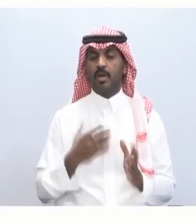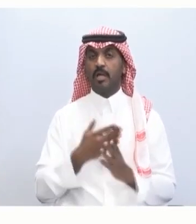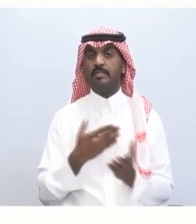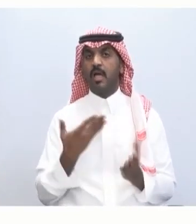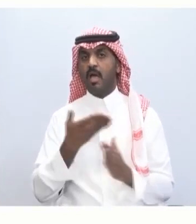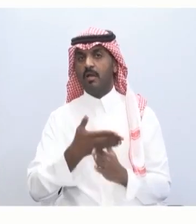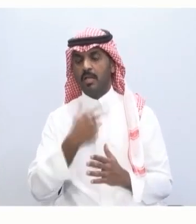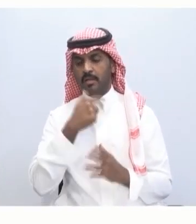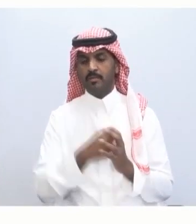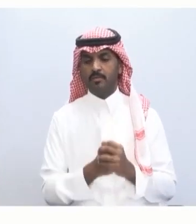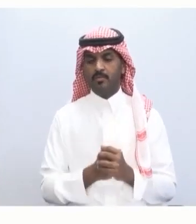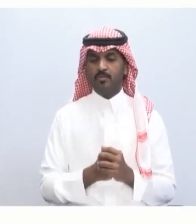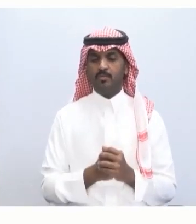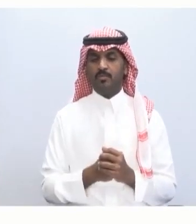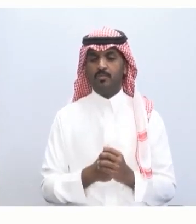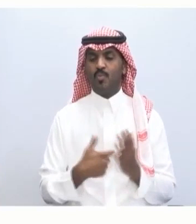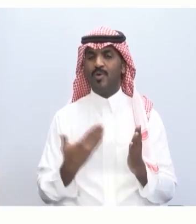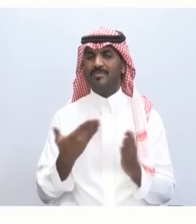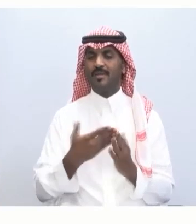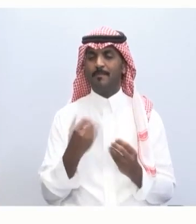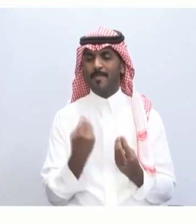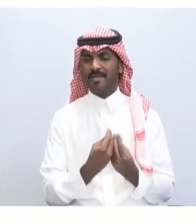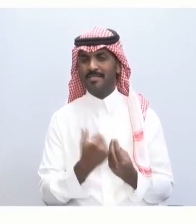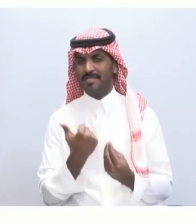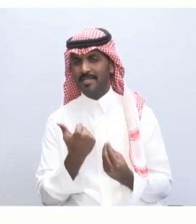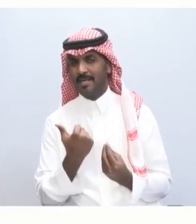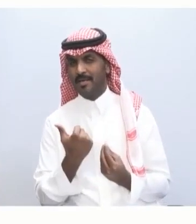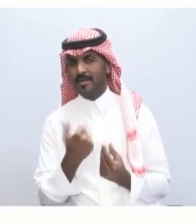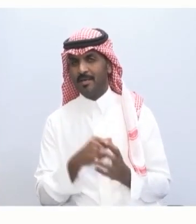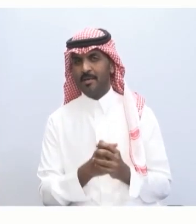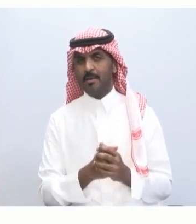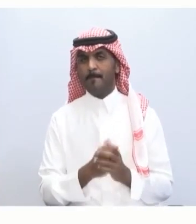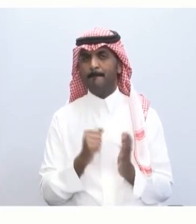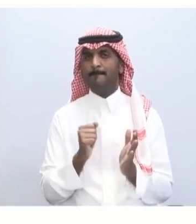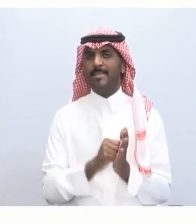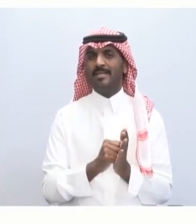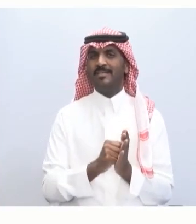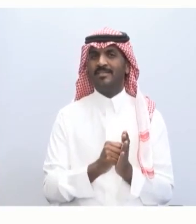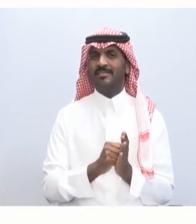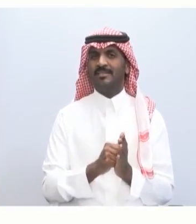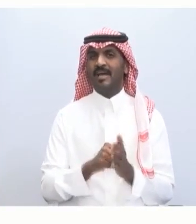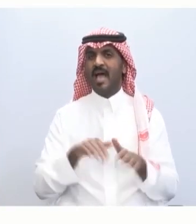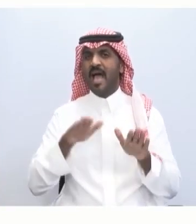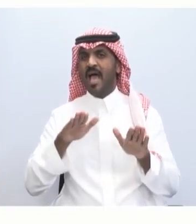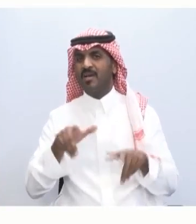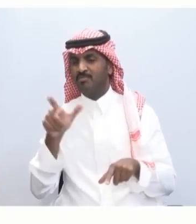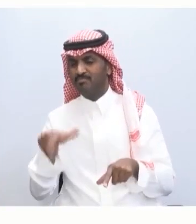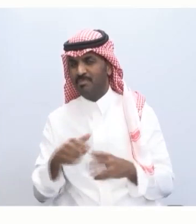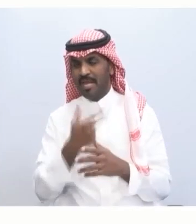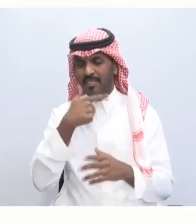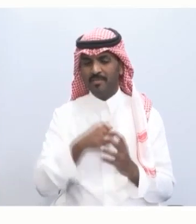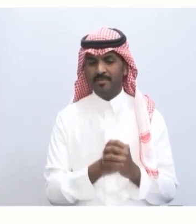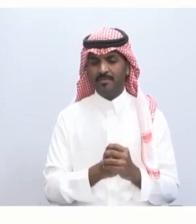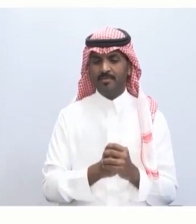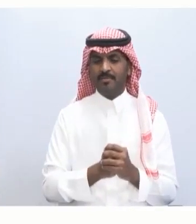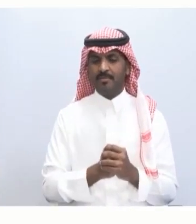الرياض الى ان وصل مع سته من رجاله الى بيت عجلان حاكم الرياض المتواجد